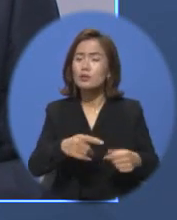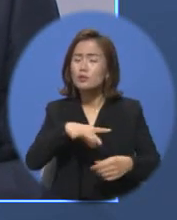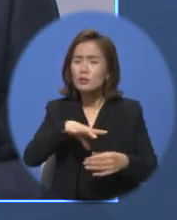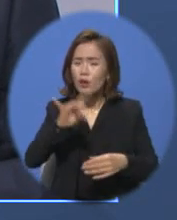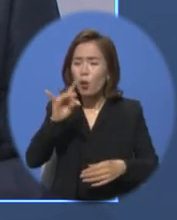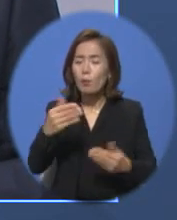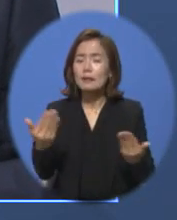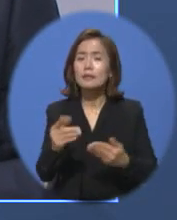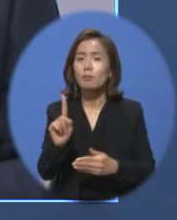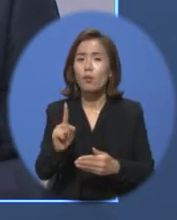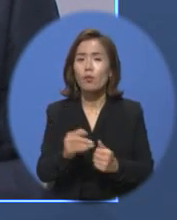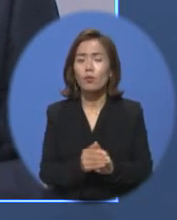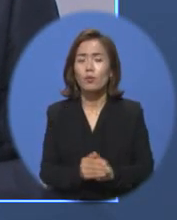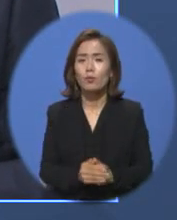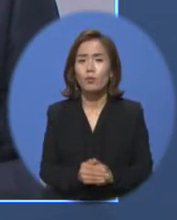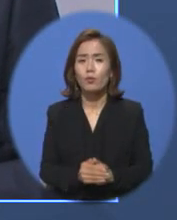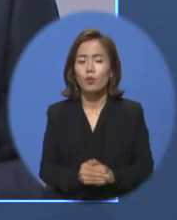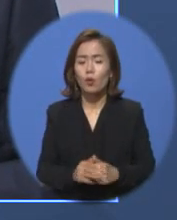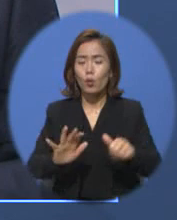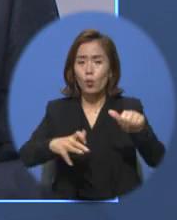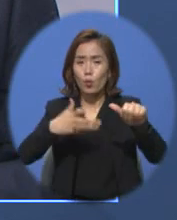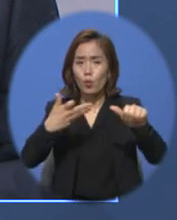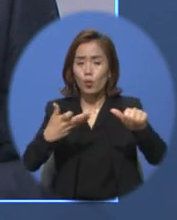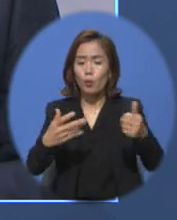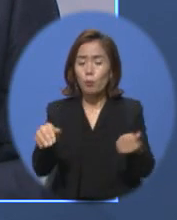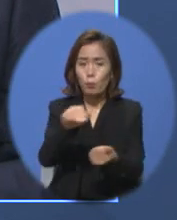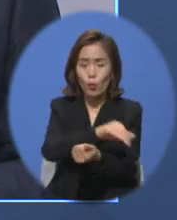의원이된후가장먼저한일은